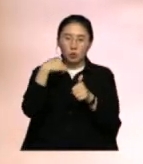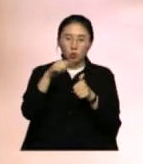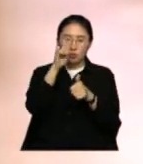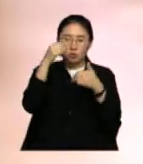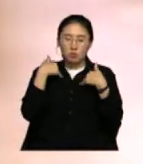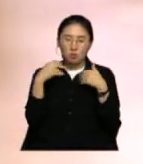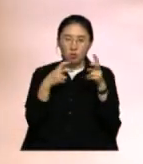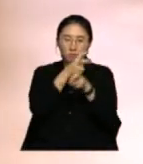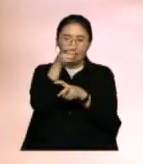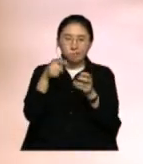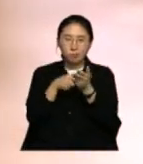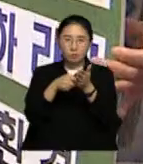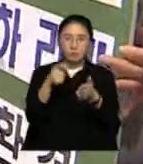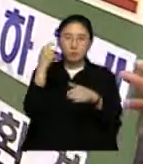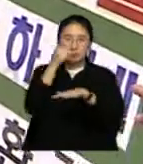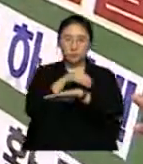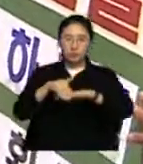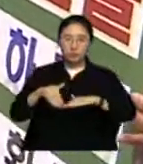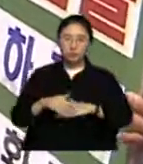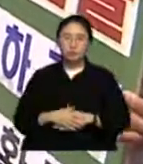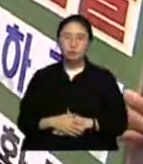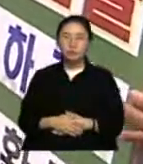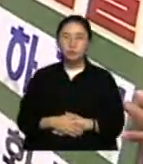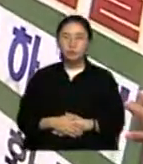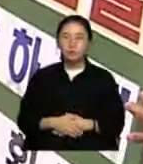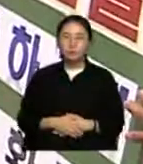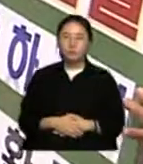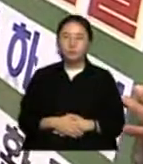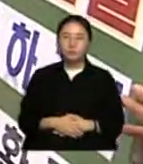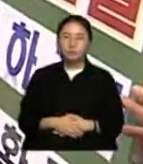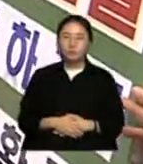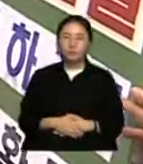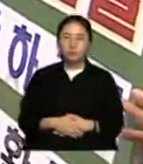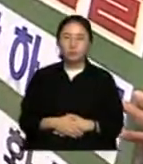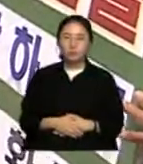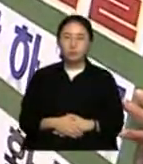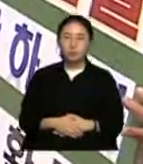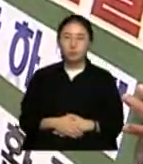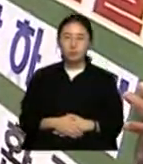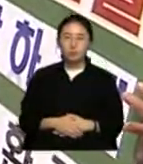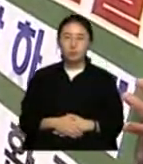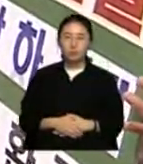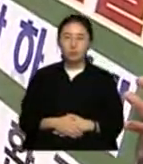실태 조사를 의뢰할 계획입니다. 딜라이브 서울 경기 케이블 TV 박선아입니다.